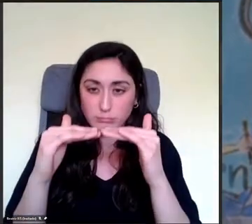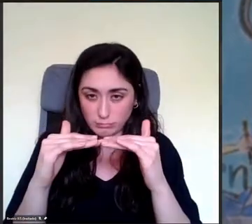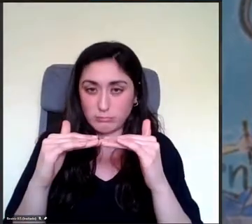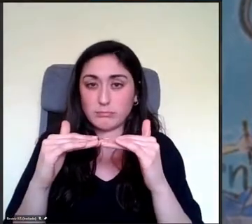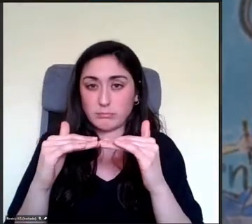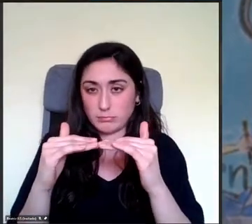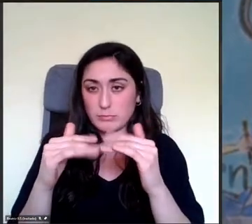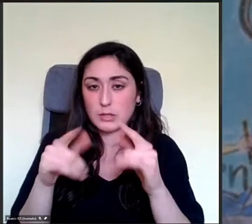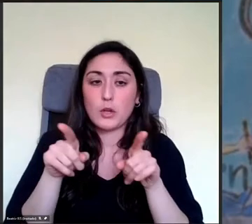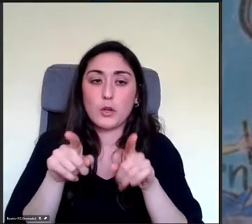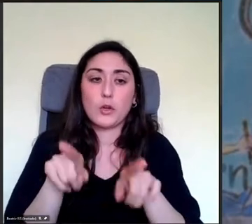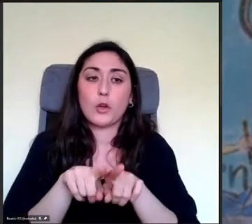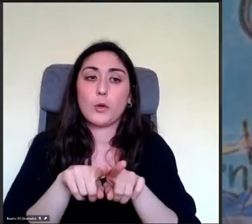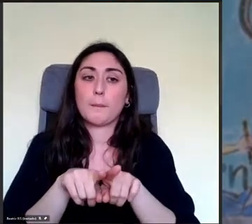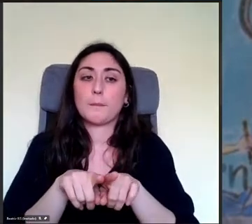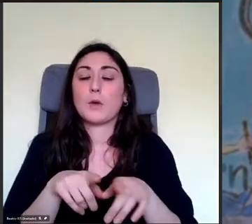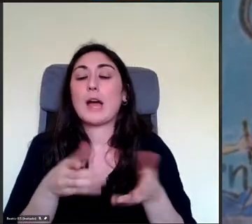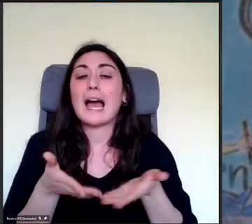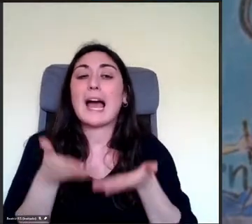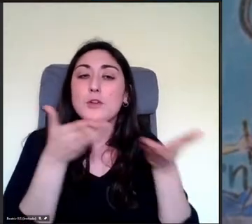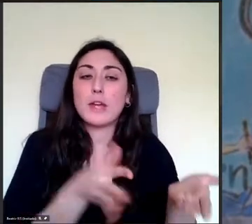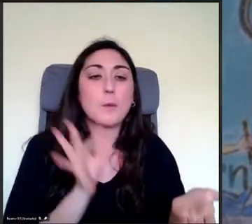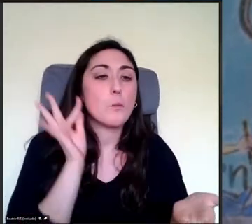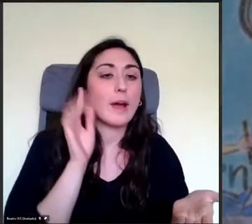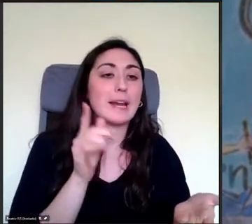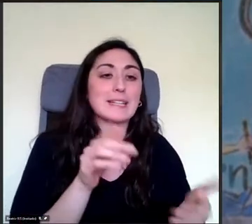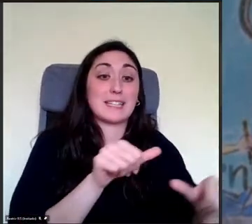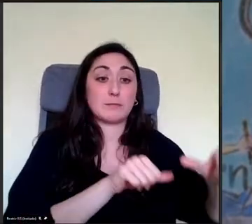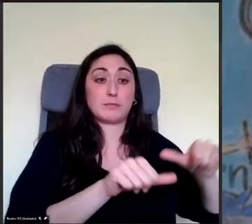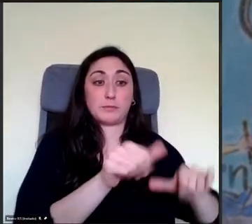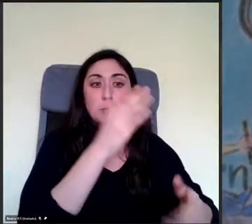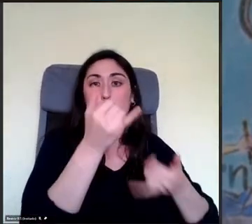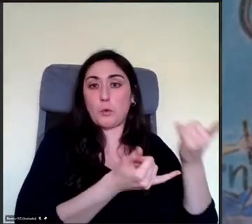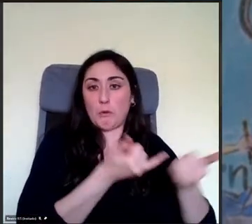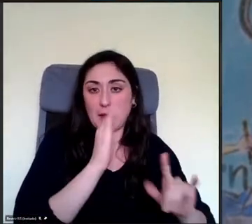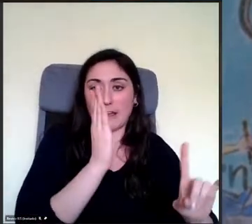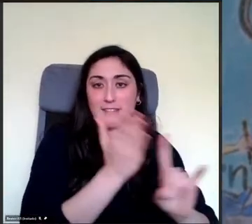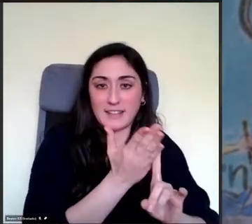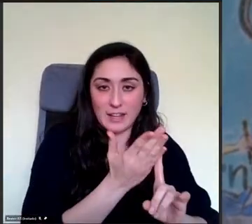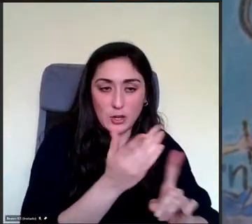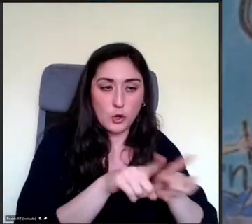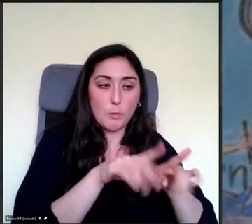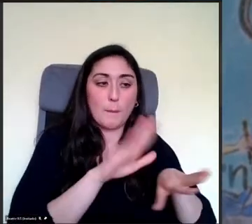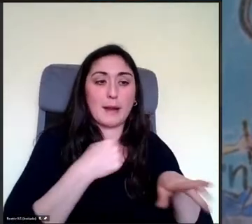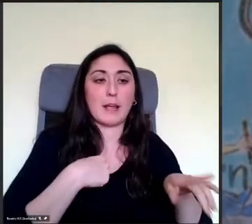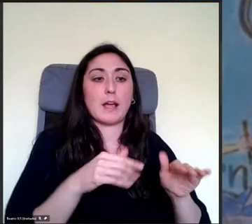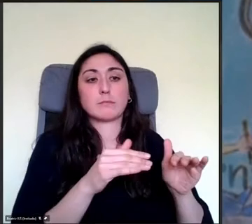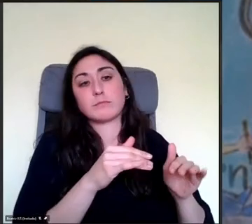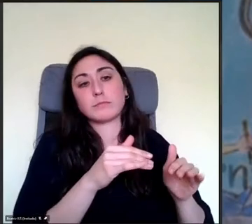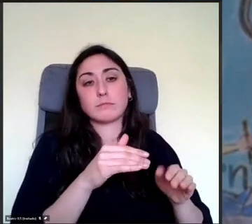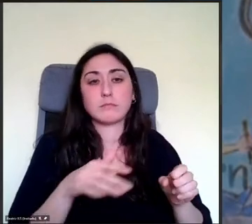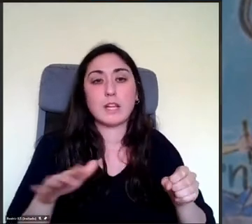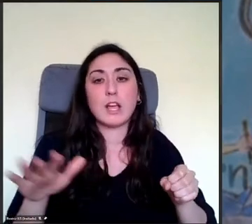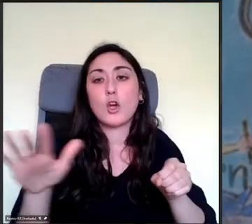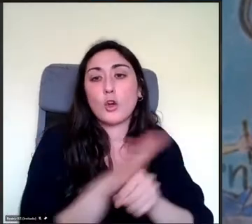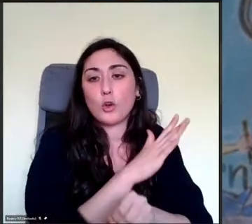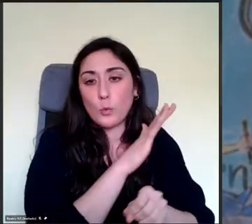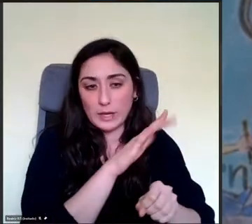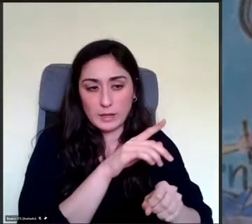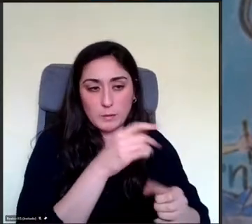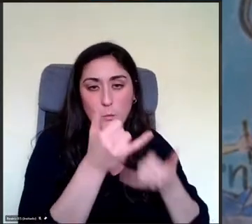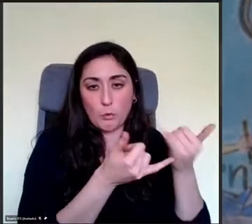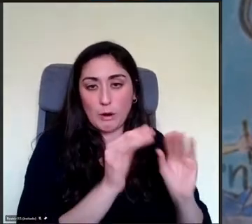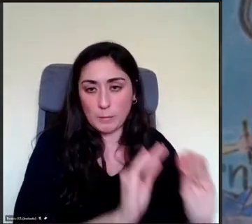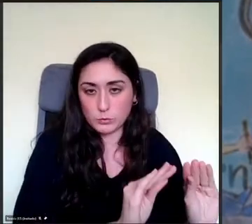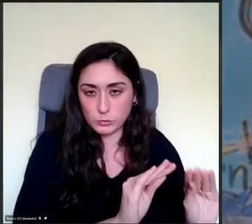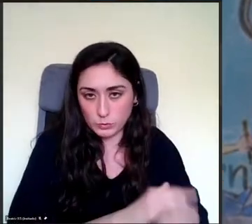retrocés poguessin tenir d'alguna manera alguna possibilitat de compensar aquest retrocés.